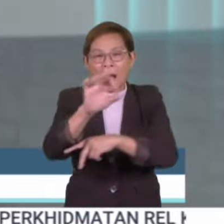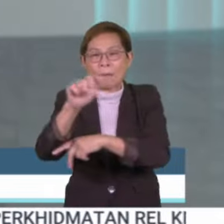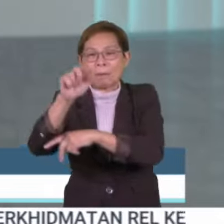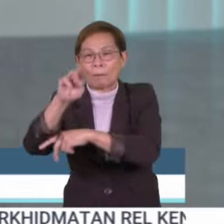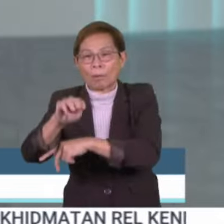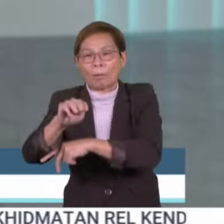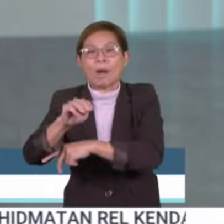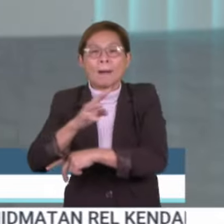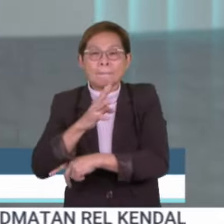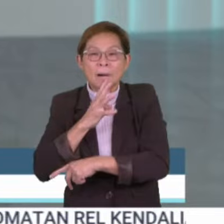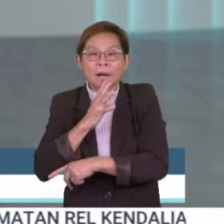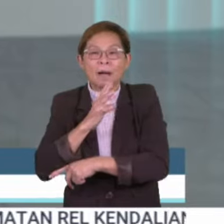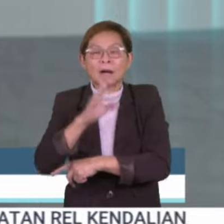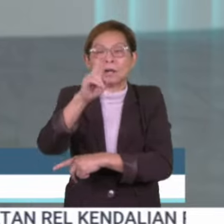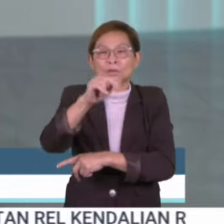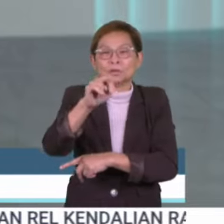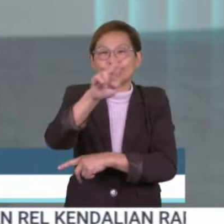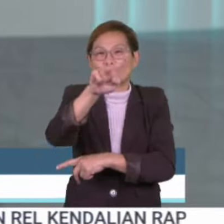hazrin